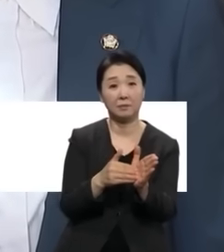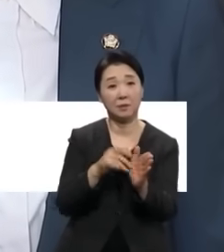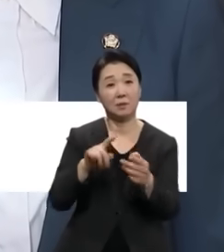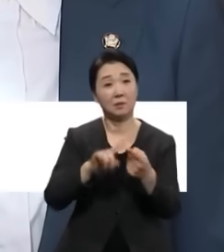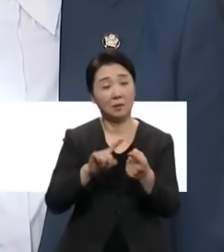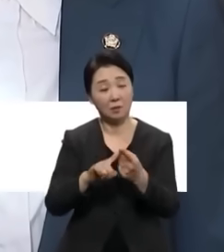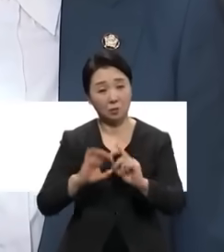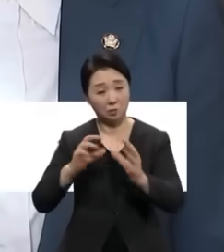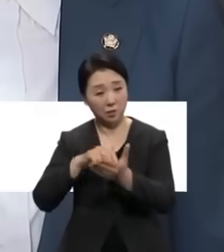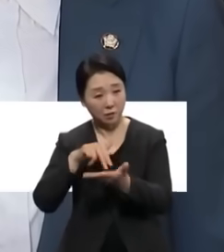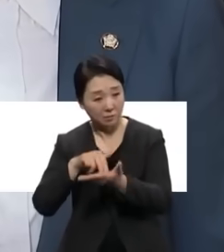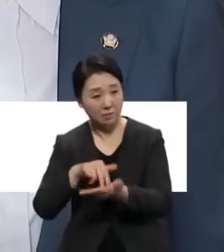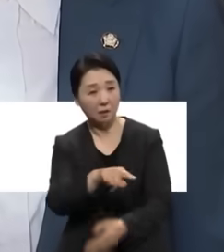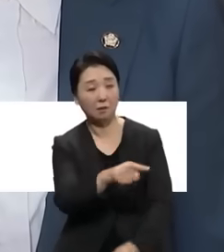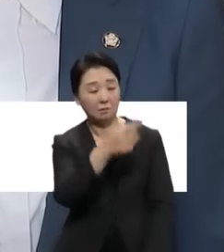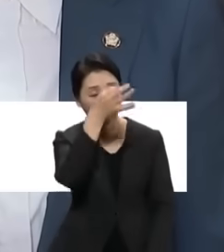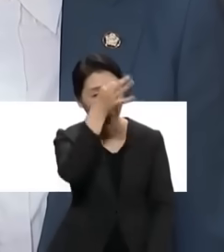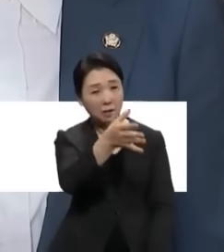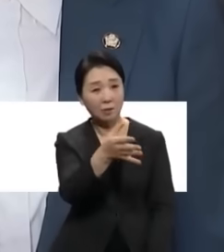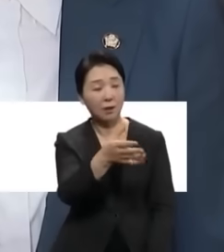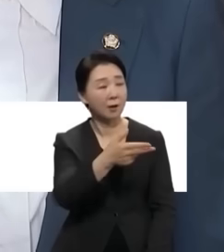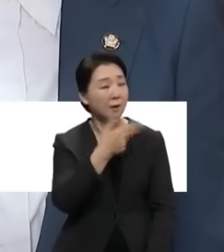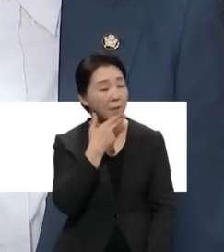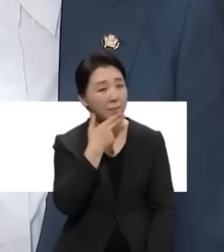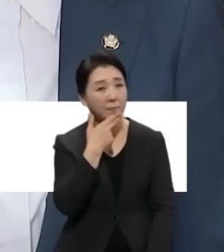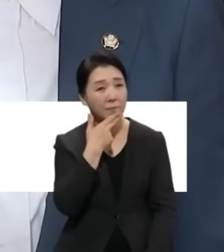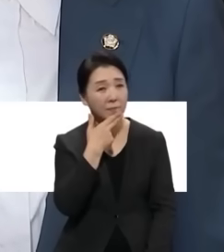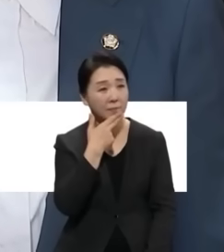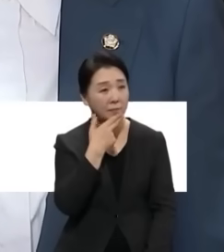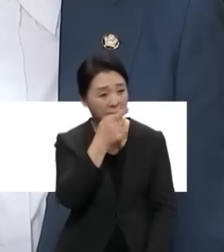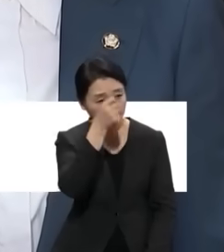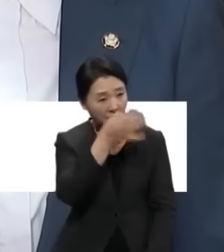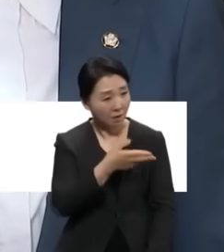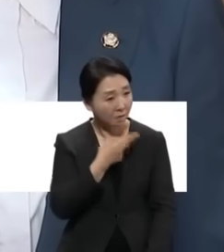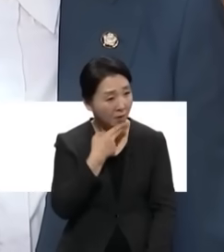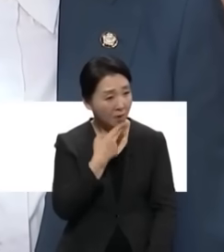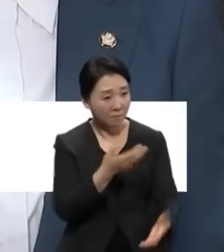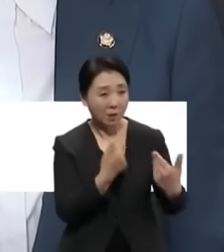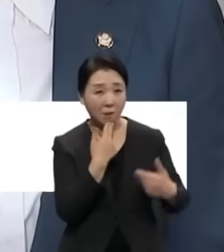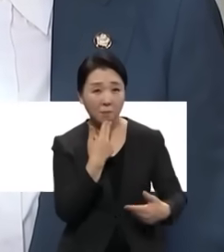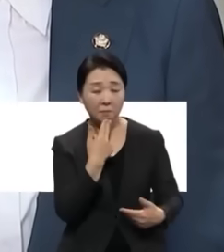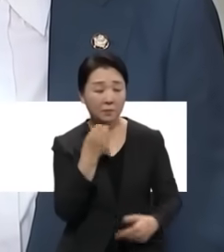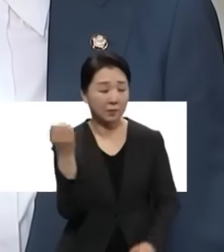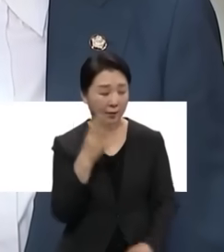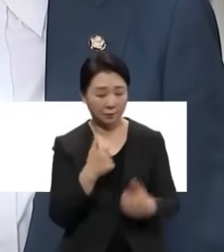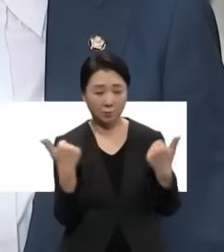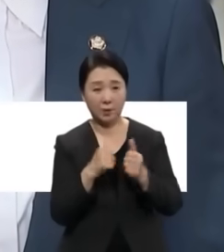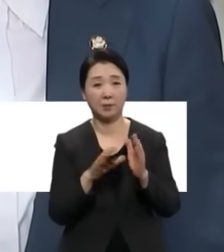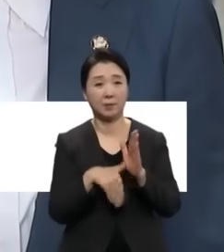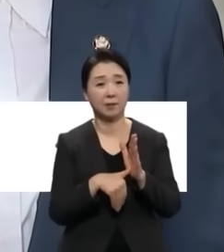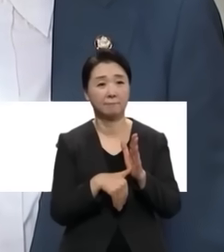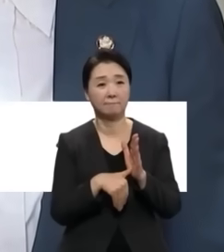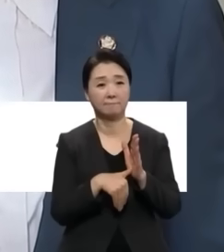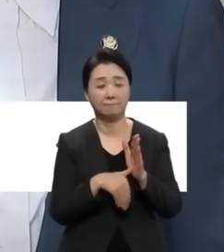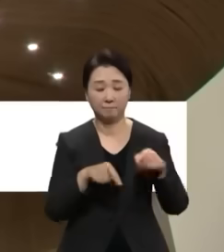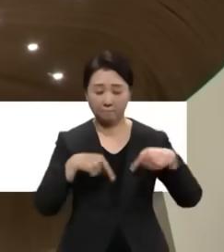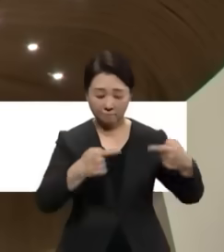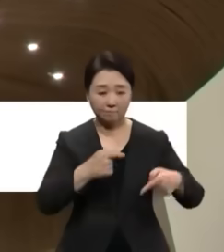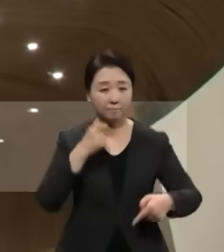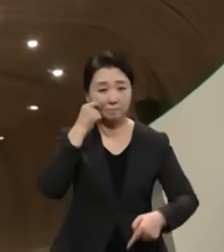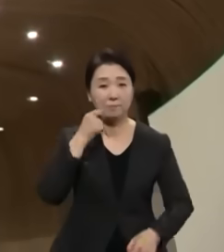대해서 저희들은 사과 없이는 다시 본회의 계속이